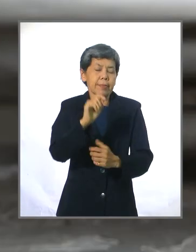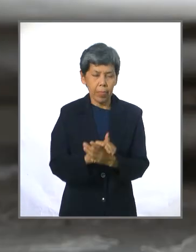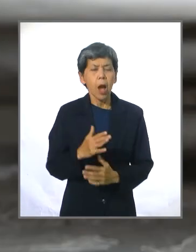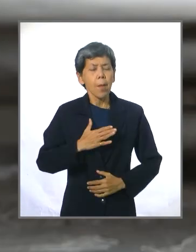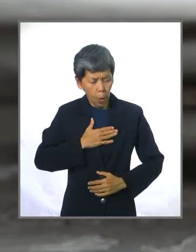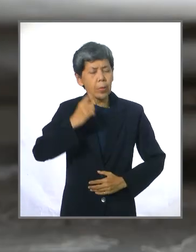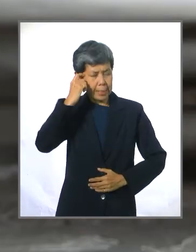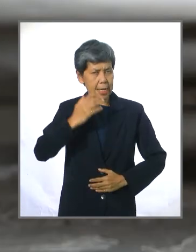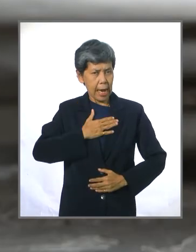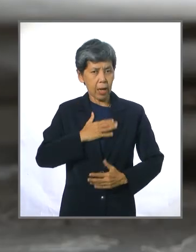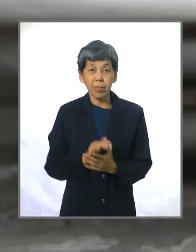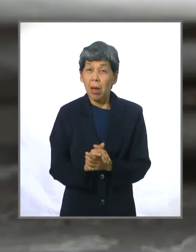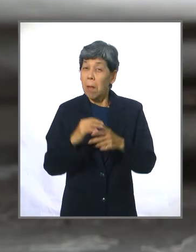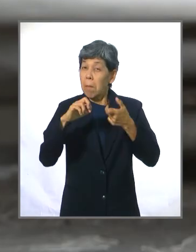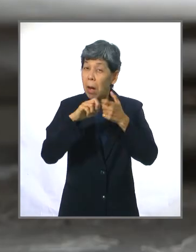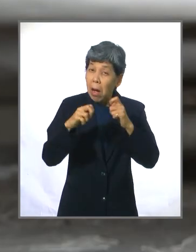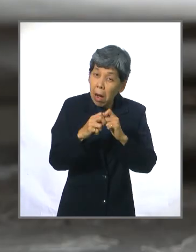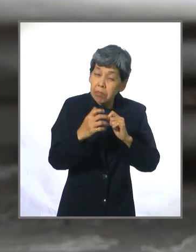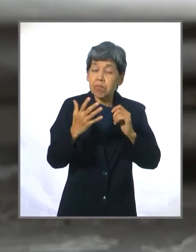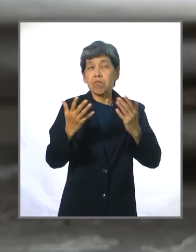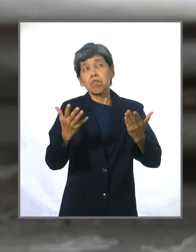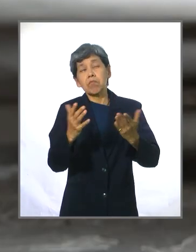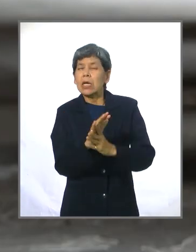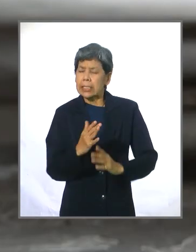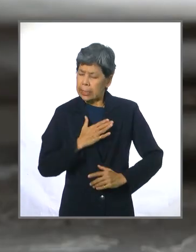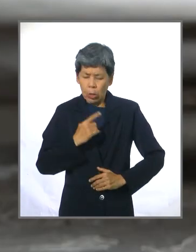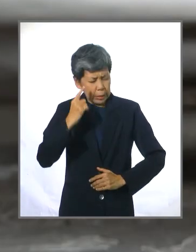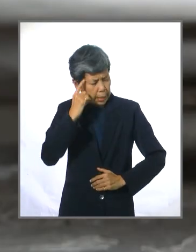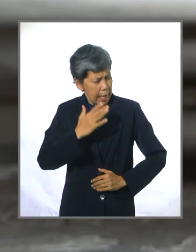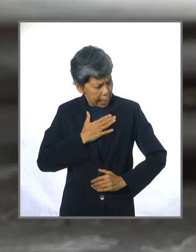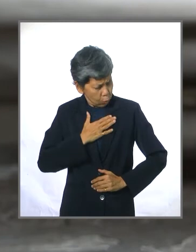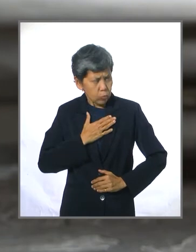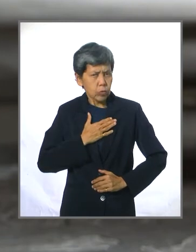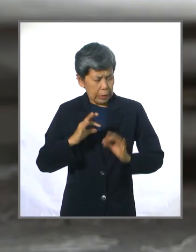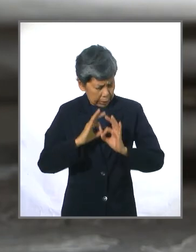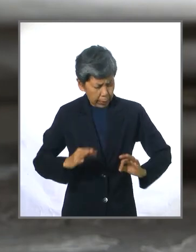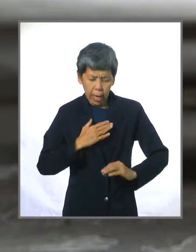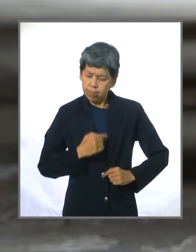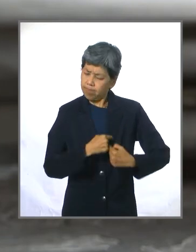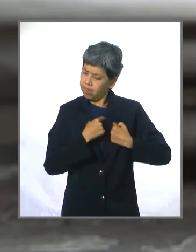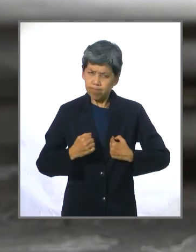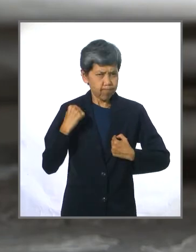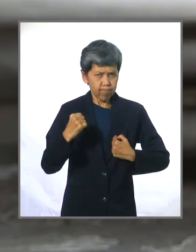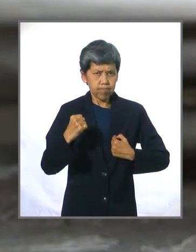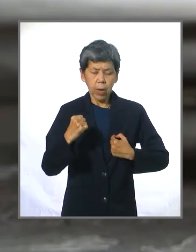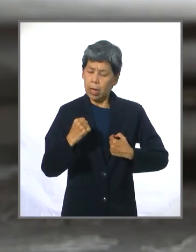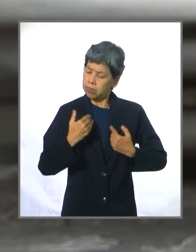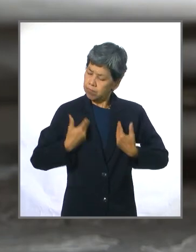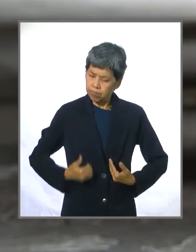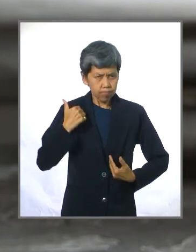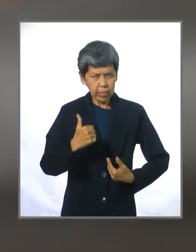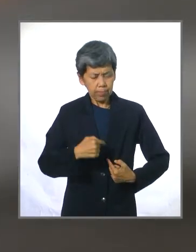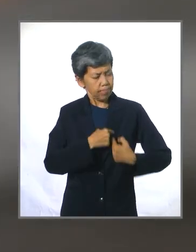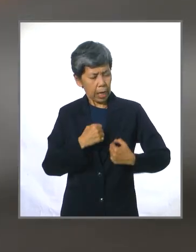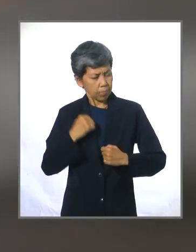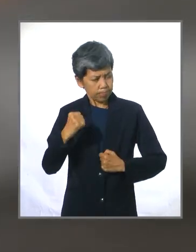สื่อที่มีการนำเสนอเรื่องราวแบบเฉพาะตัวที่คนทุกกลุ่มสามารถรับชมและเข้าถึงได้เพราะมีรูปแบบรายการที่ได้วาง